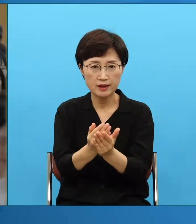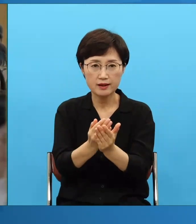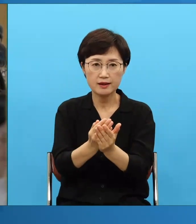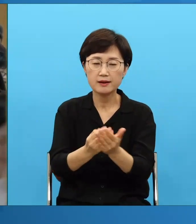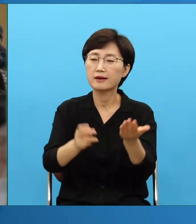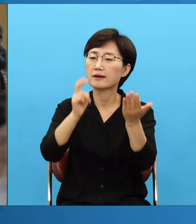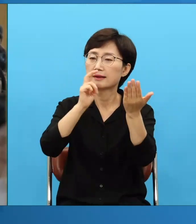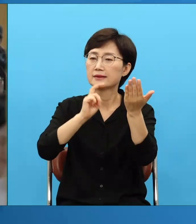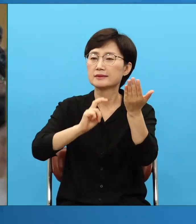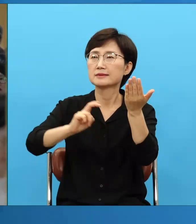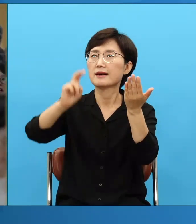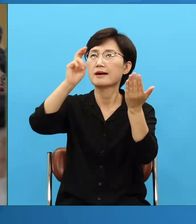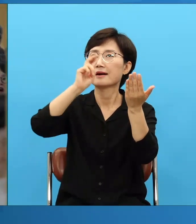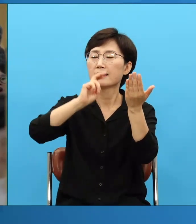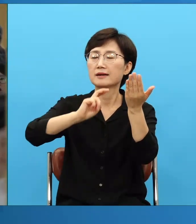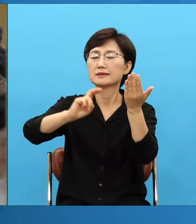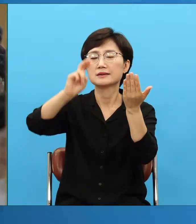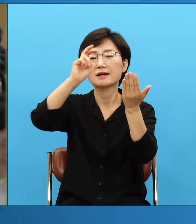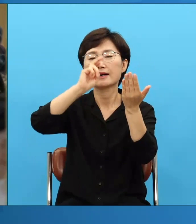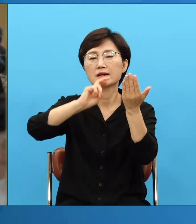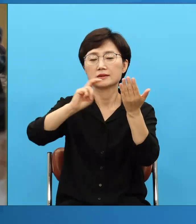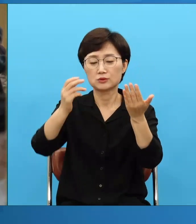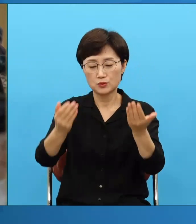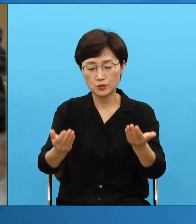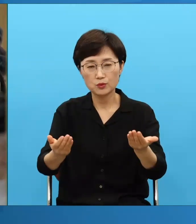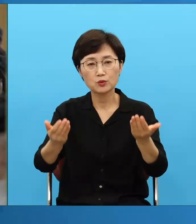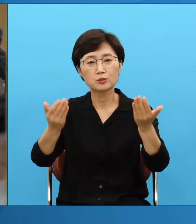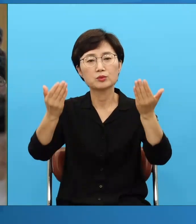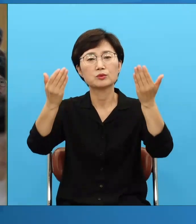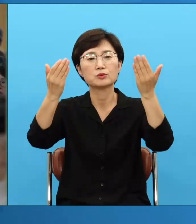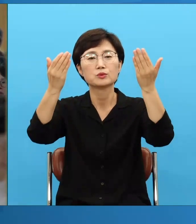삼위일체 다 찬송